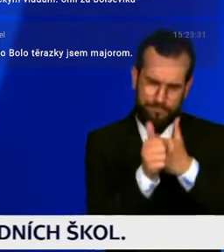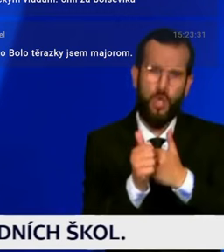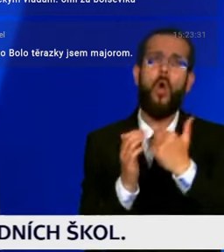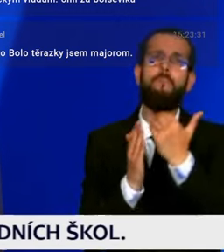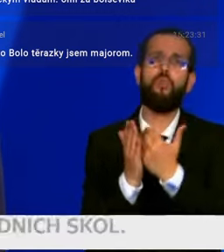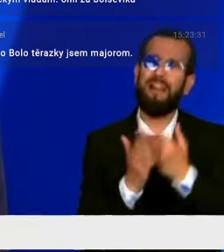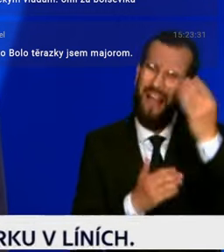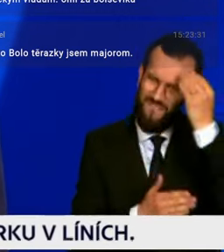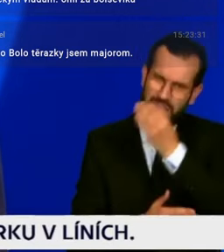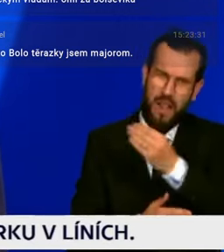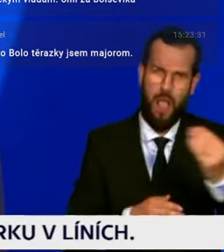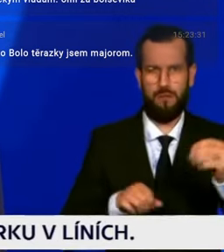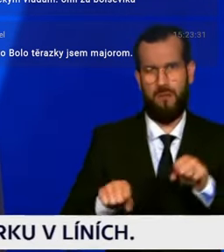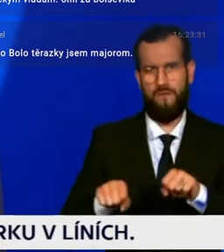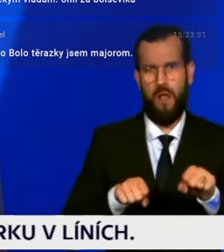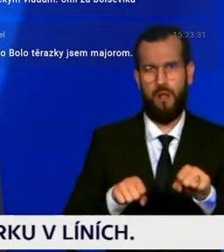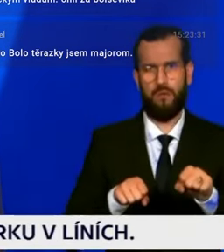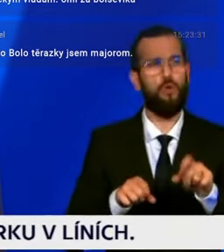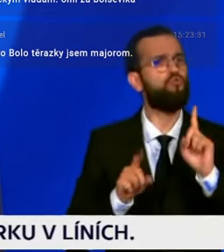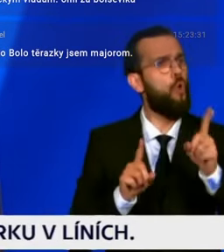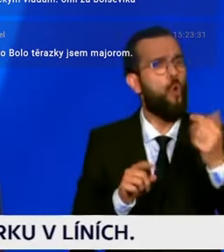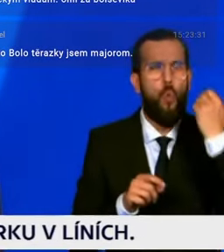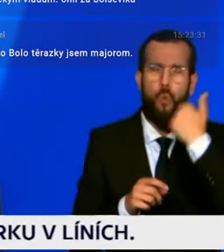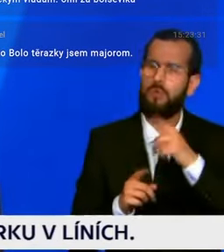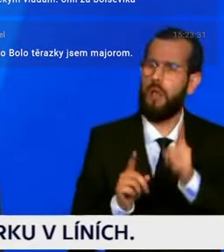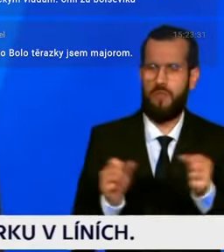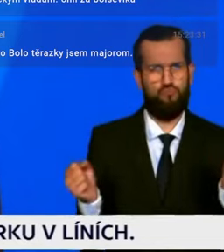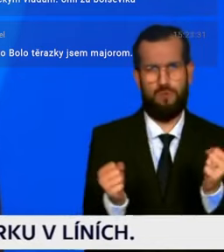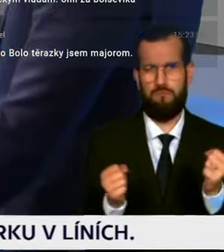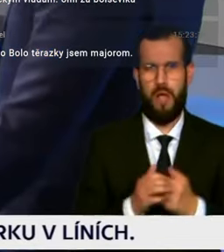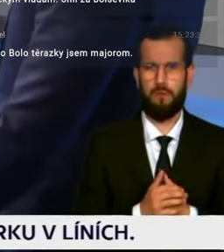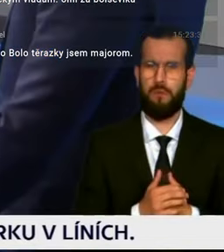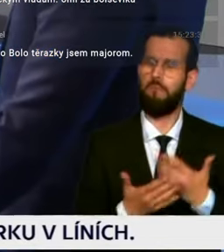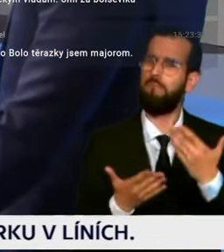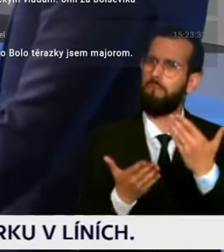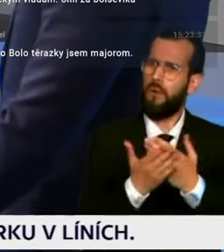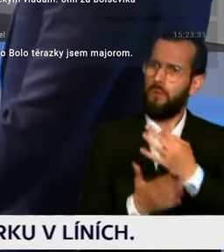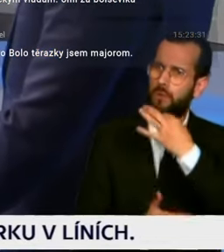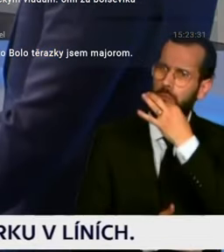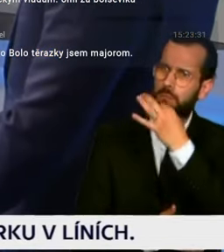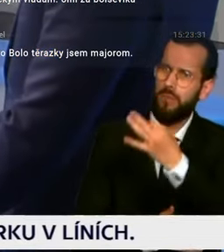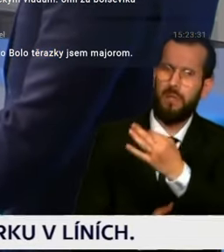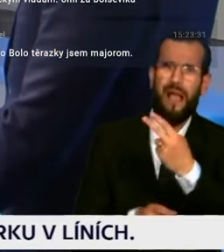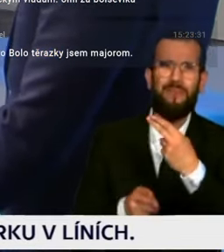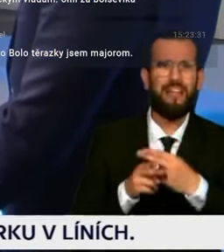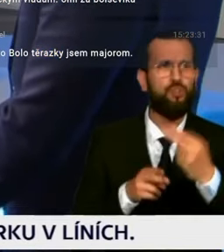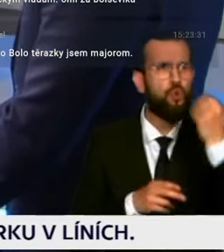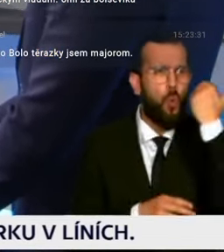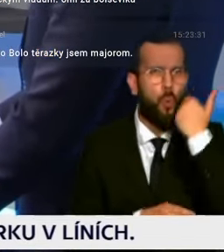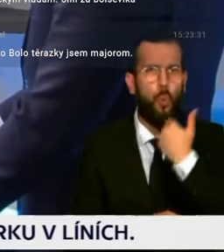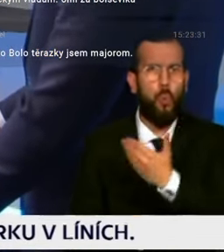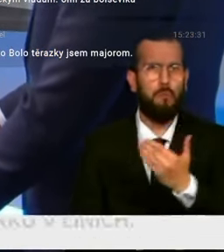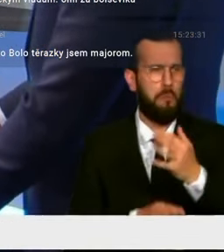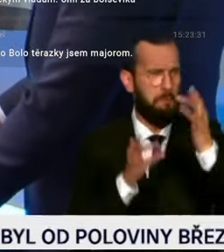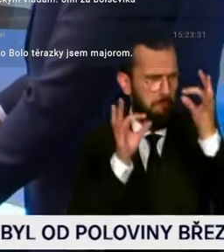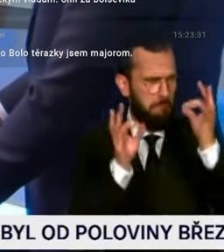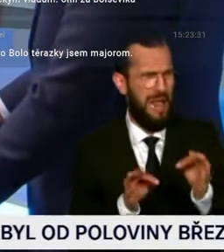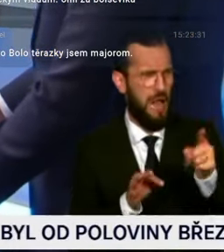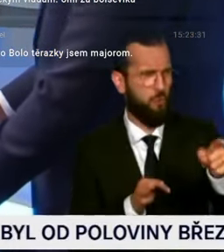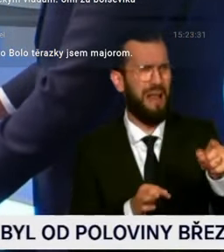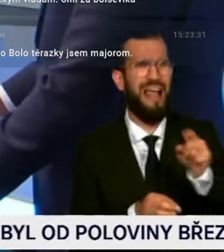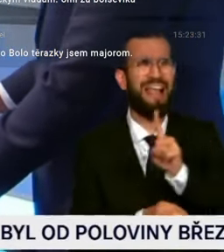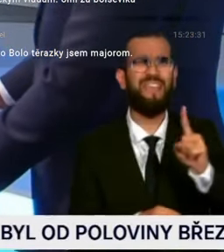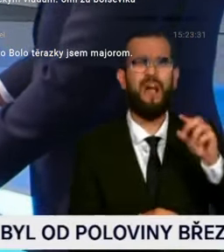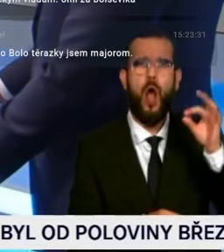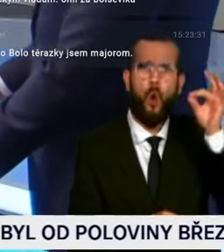rád že sa tohto obyvatelia nemusia báť Prečo potom obava teda Samozrejme aj tá komunikácia voči občanom že práve pán Ivan Korčok by mal